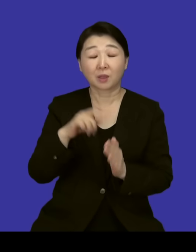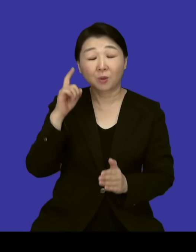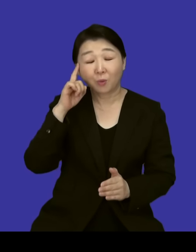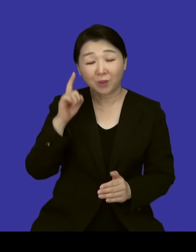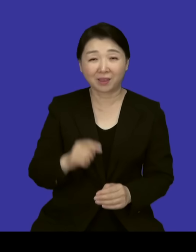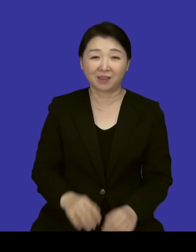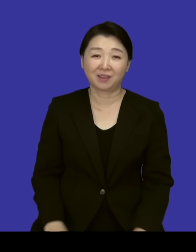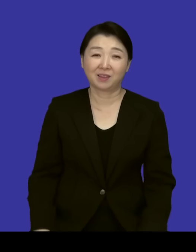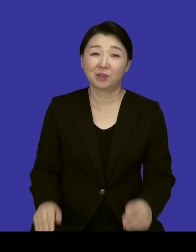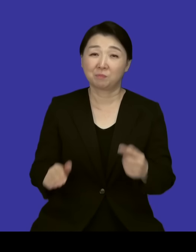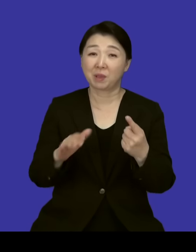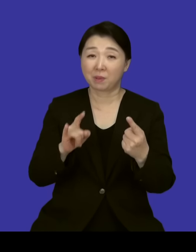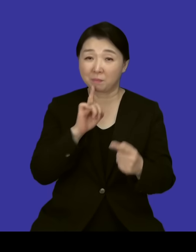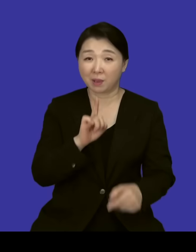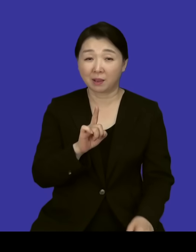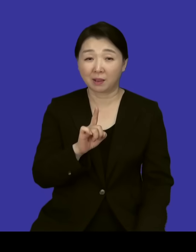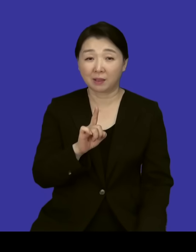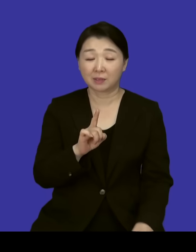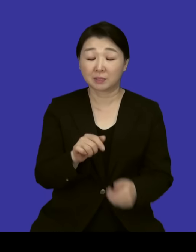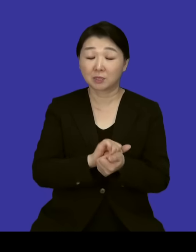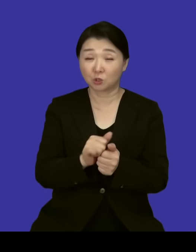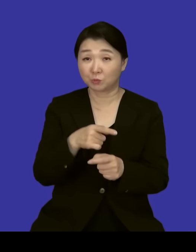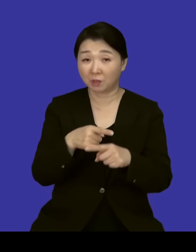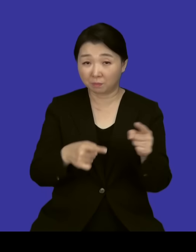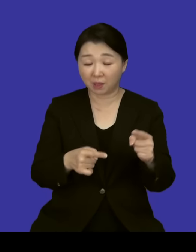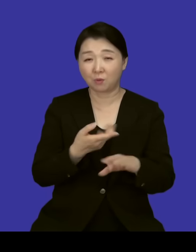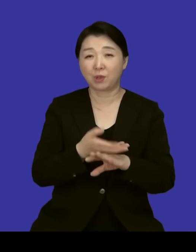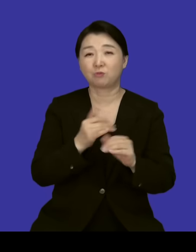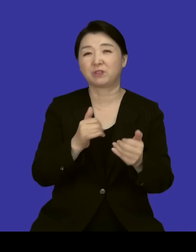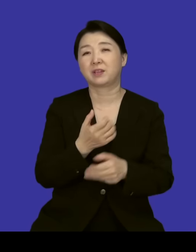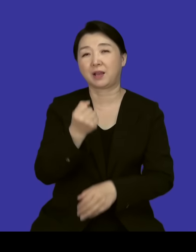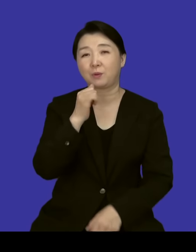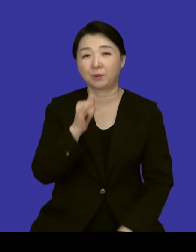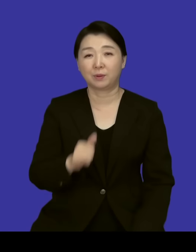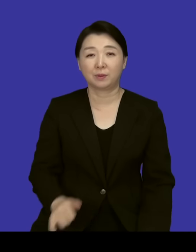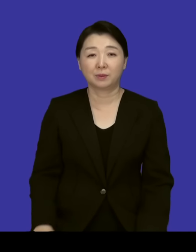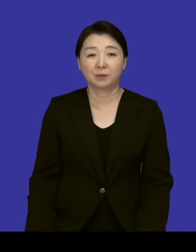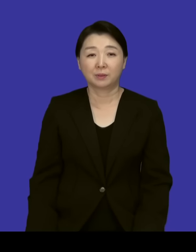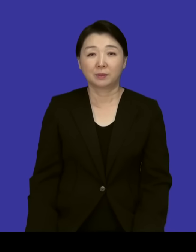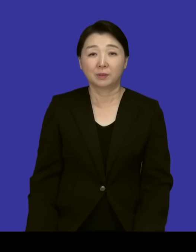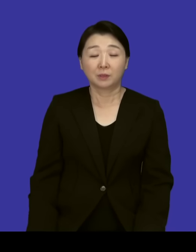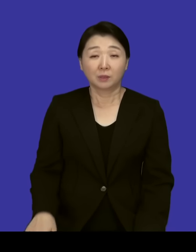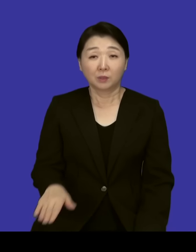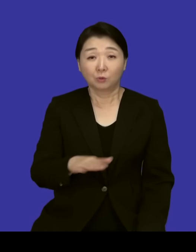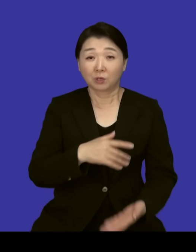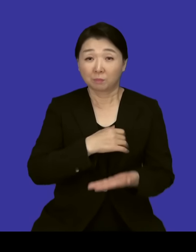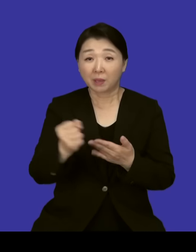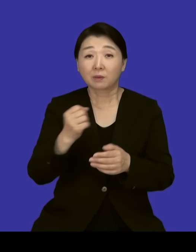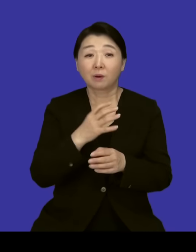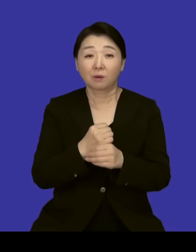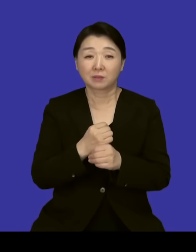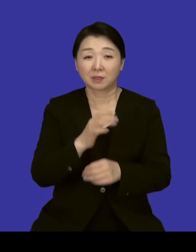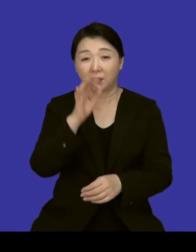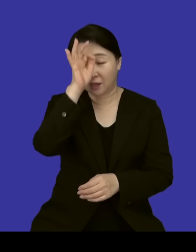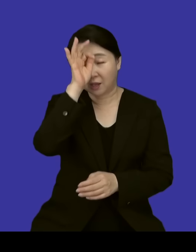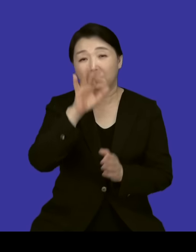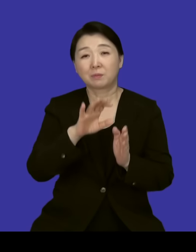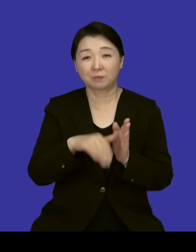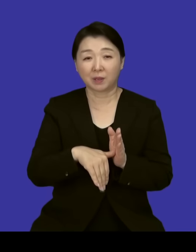이런 얘기가 많은데 예. 그 지분의 절반이 외국인들이 갖고 있는 거죠. 그렇죠. 그런데 우리가 언제 뺏겼느냐? IMF